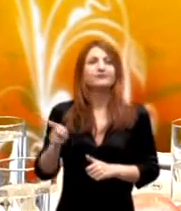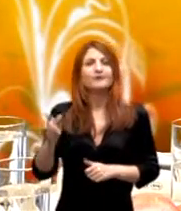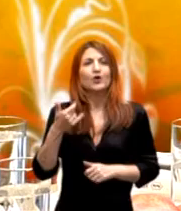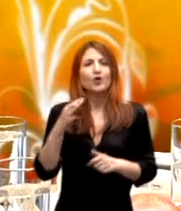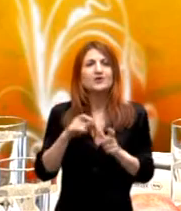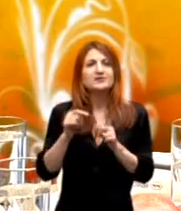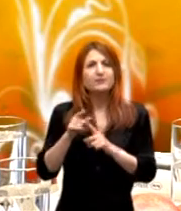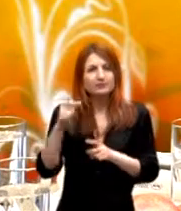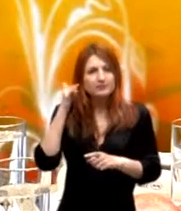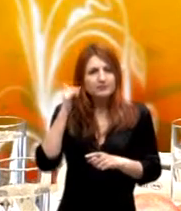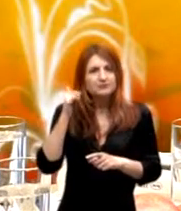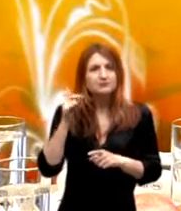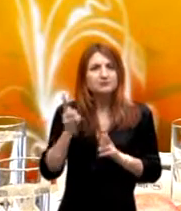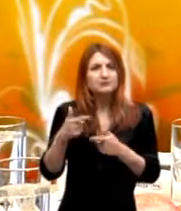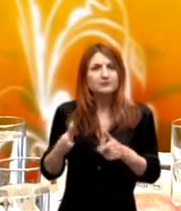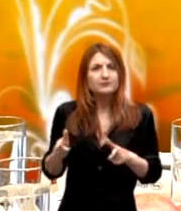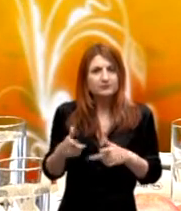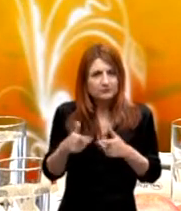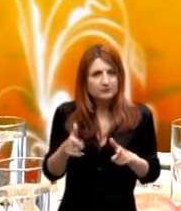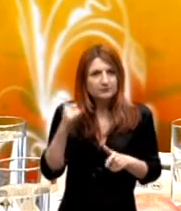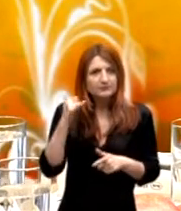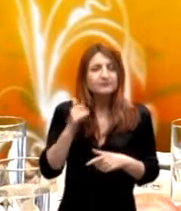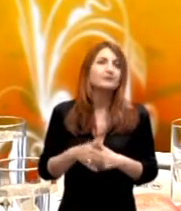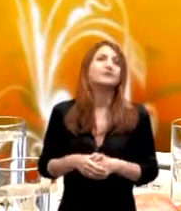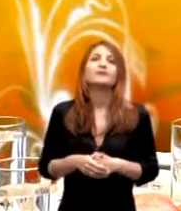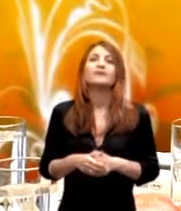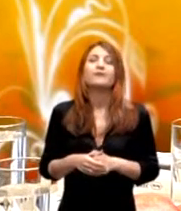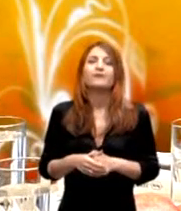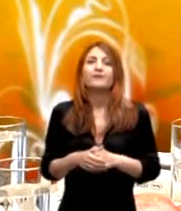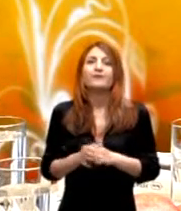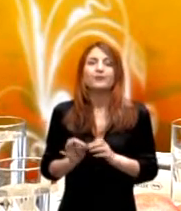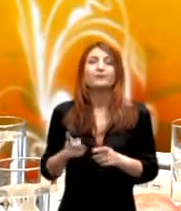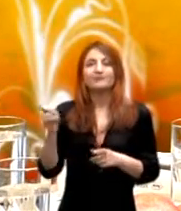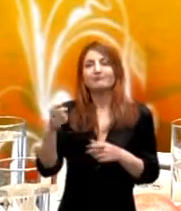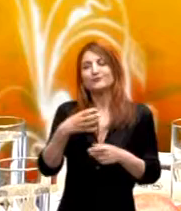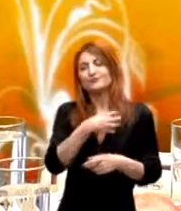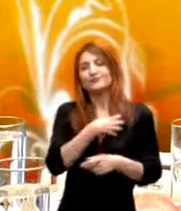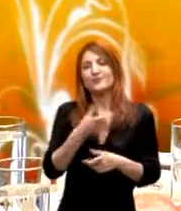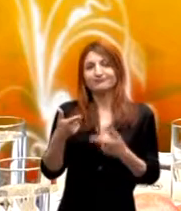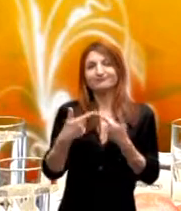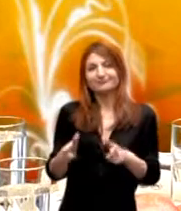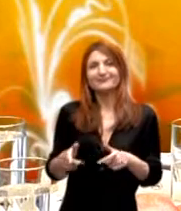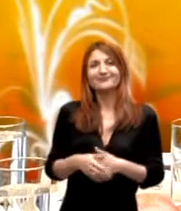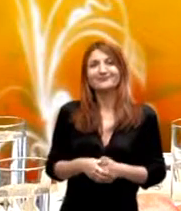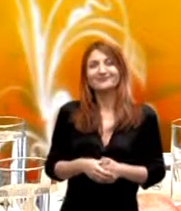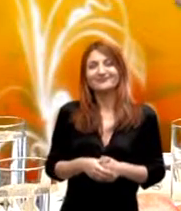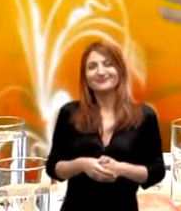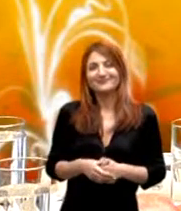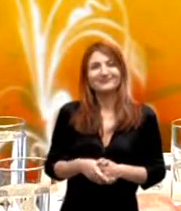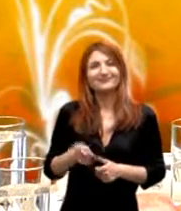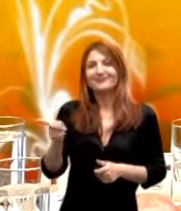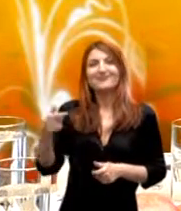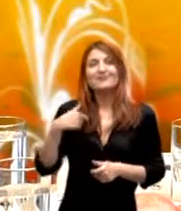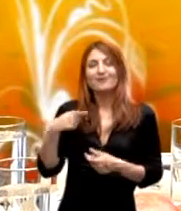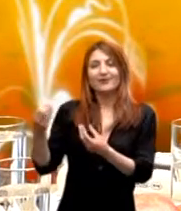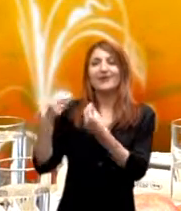možete me spojiti ako ima telefon. Dozvoljavate da nas spoje ako telefon je dobro. Vi ste šefica. Josip, vi ste moj